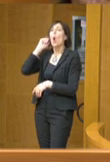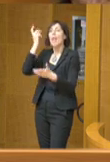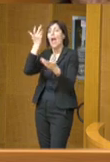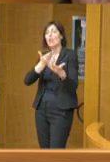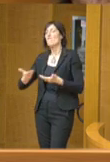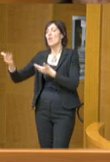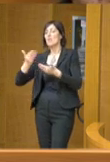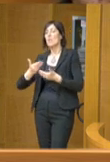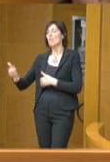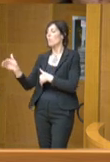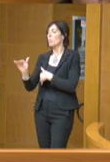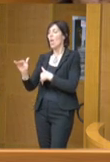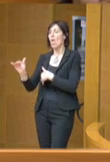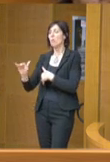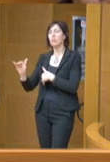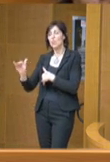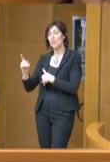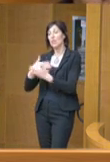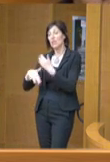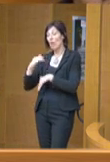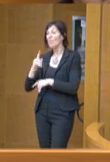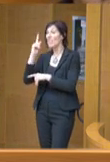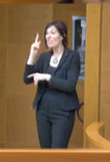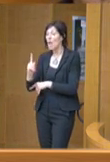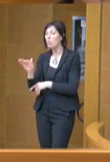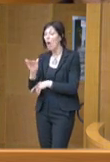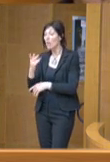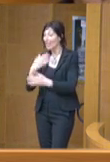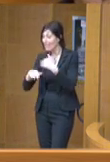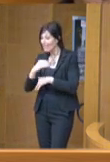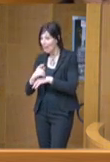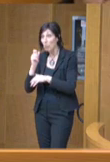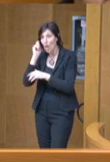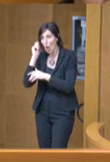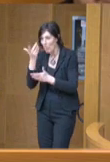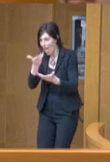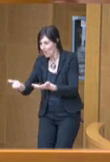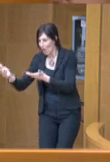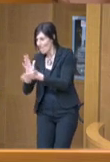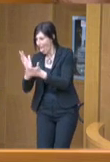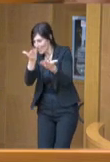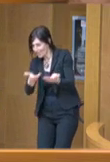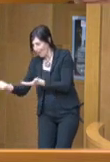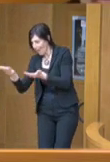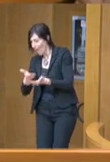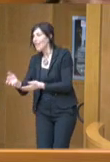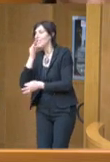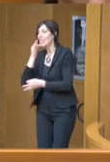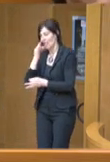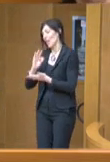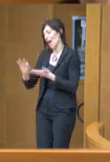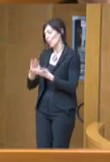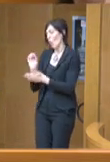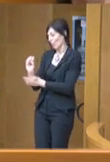disabilità. Quando sono invitati al compleanno vuol dire che probabilmente la scuola c'è stato un buon lavoro dietro. Però